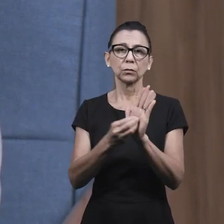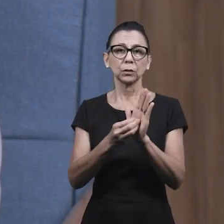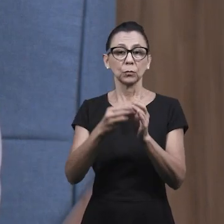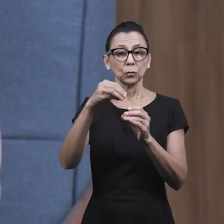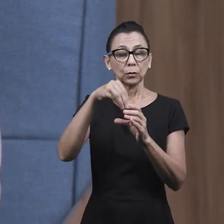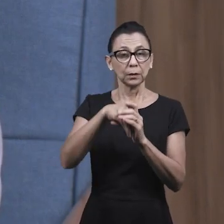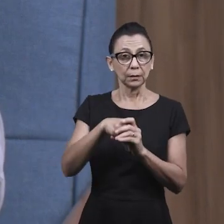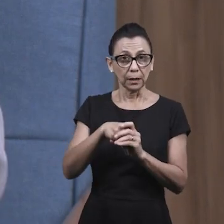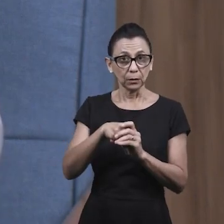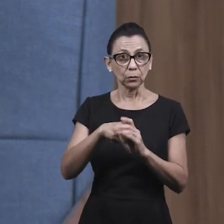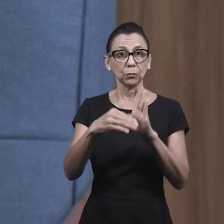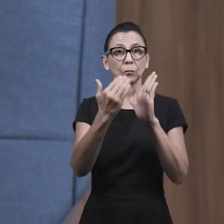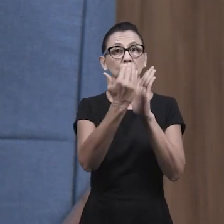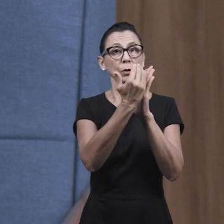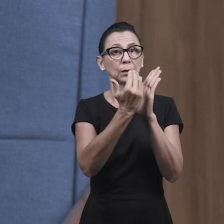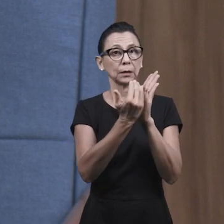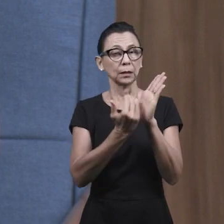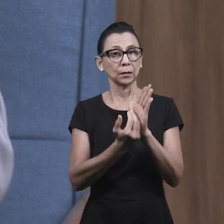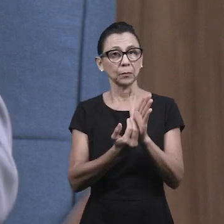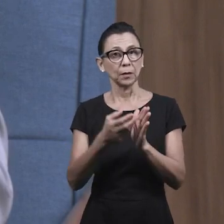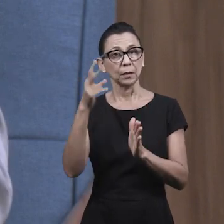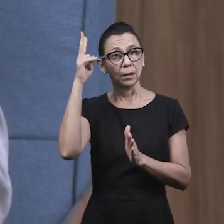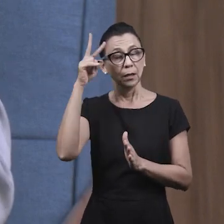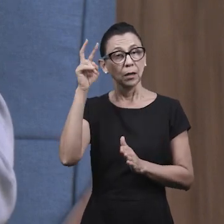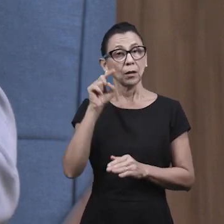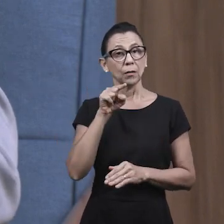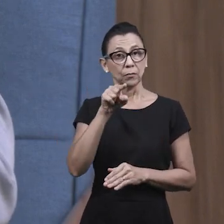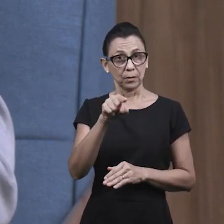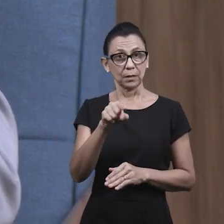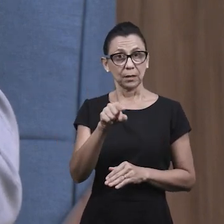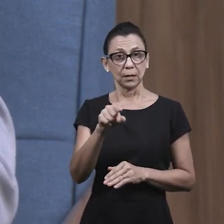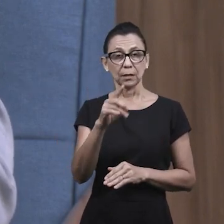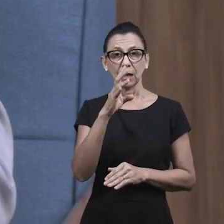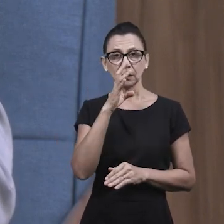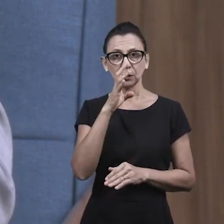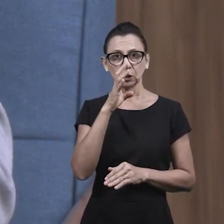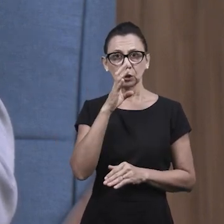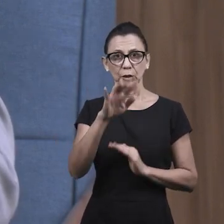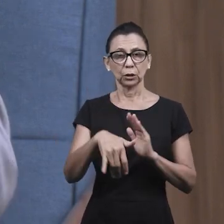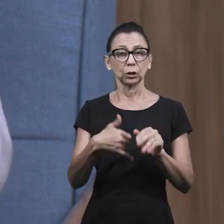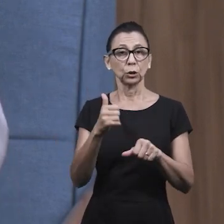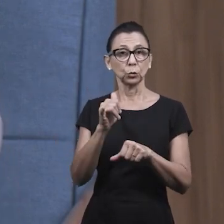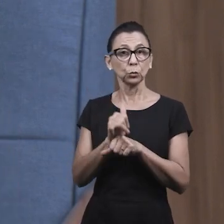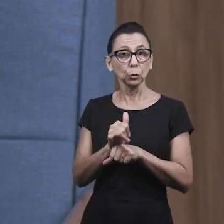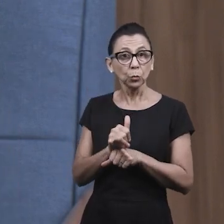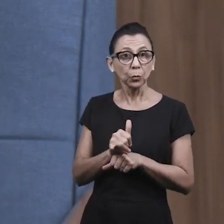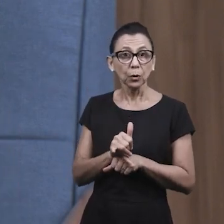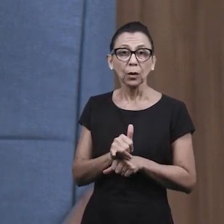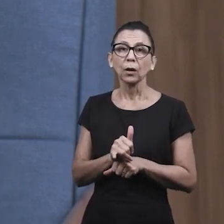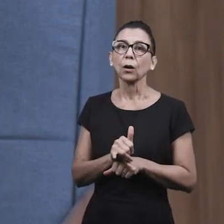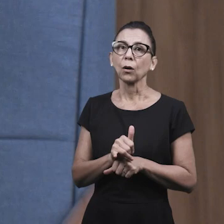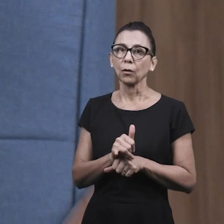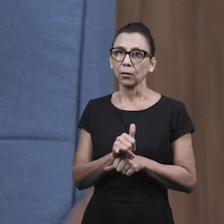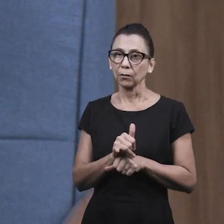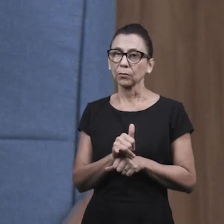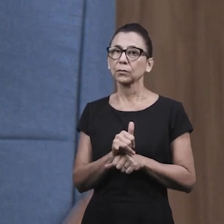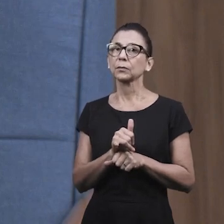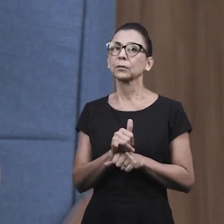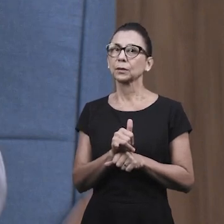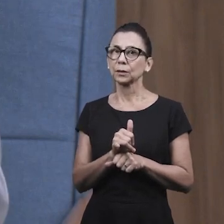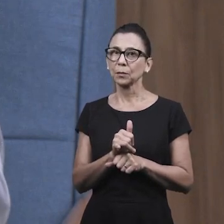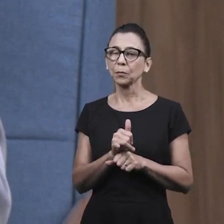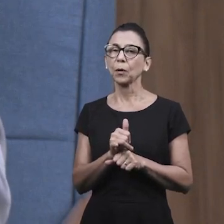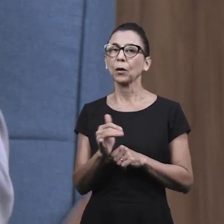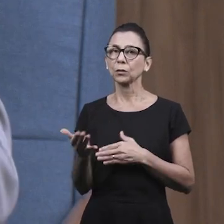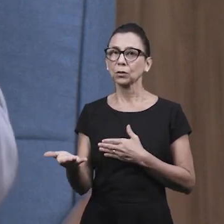ce programme. Rappelons, si vous assistez par le canal de l'Église chrétienne Maranatha sur YouTube, vous pouvez faire cette programmation arriver